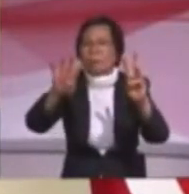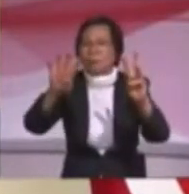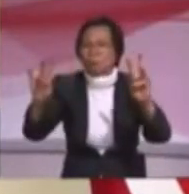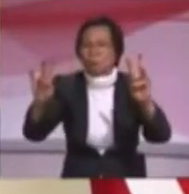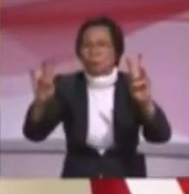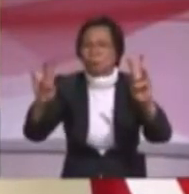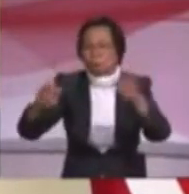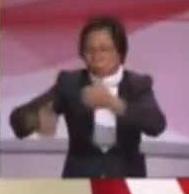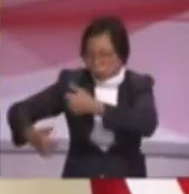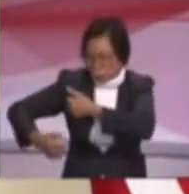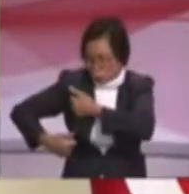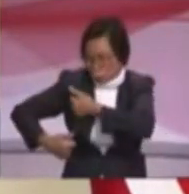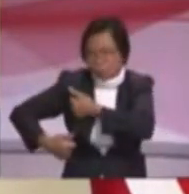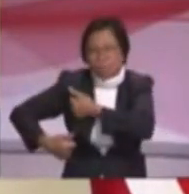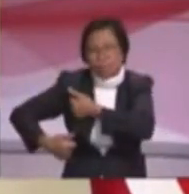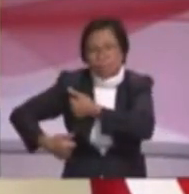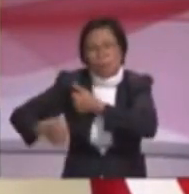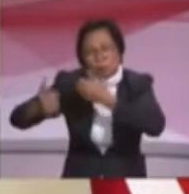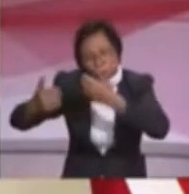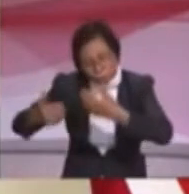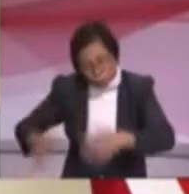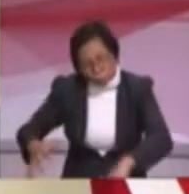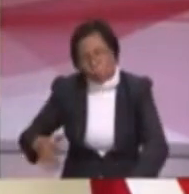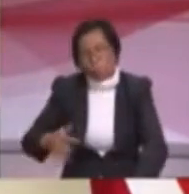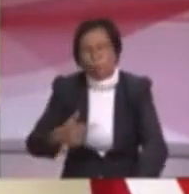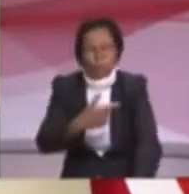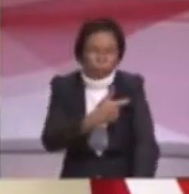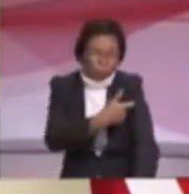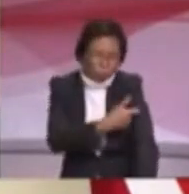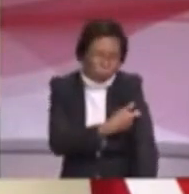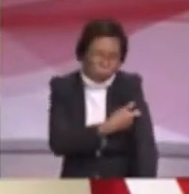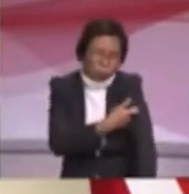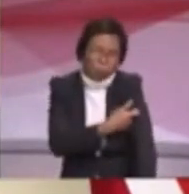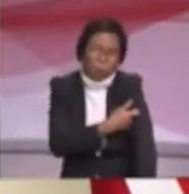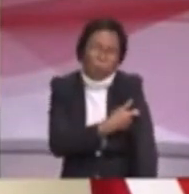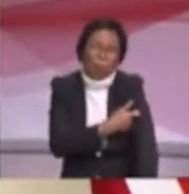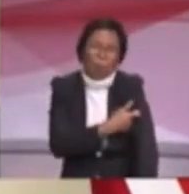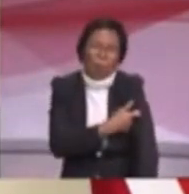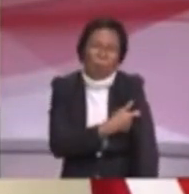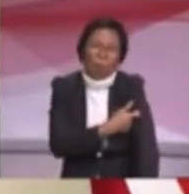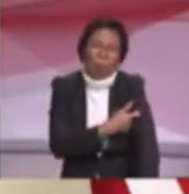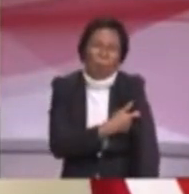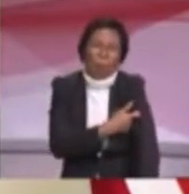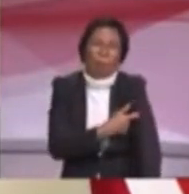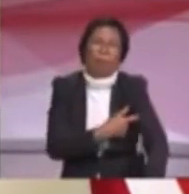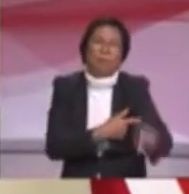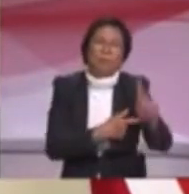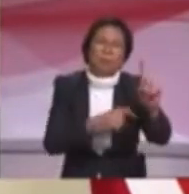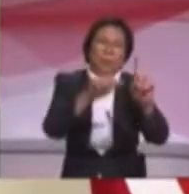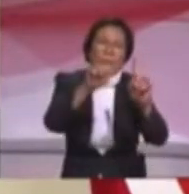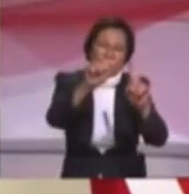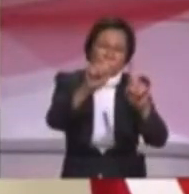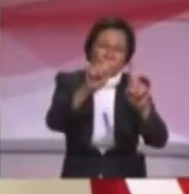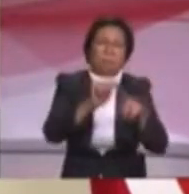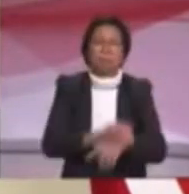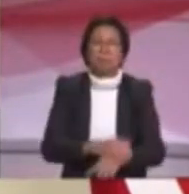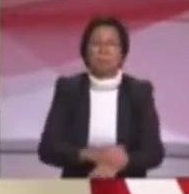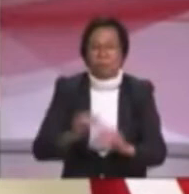6,547 warga ATM telah divaksin untuk fasa 1A. Hari